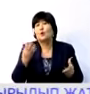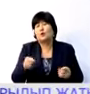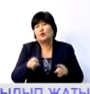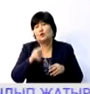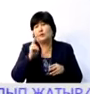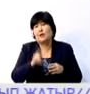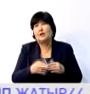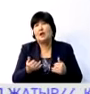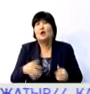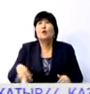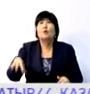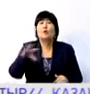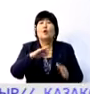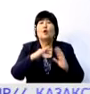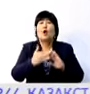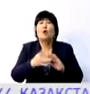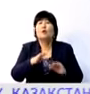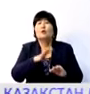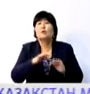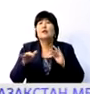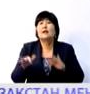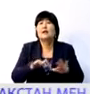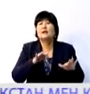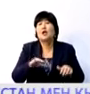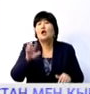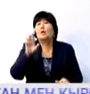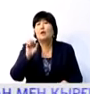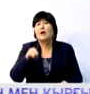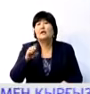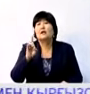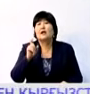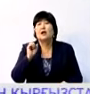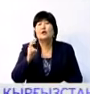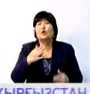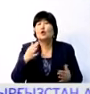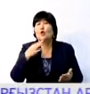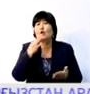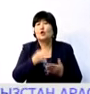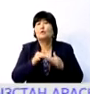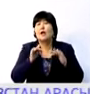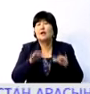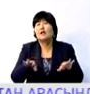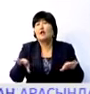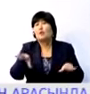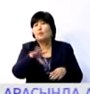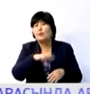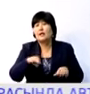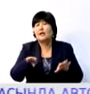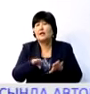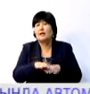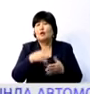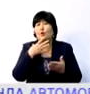аяқтады. Сол бүкіл ауылда өтетін іс-шараларды сол Батырхан үлкен жауапкершілікпен атқарып, сол бірге елге